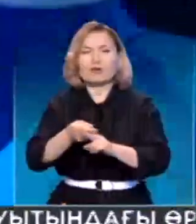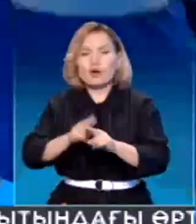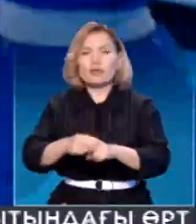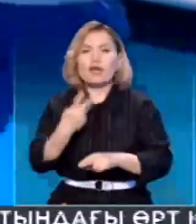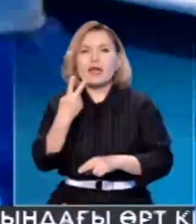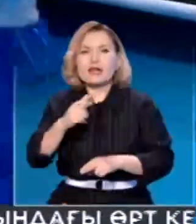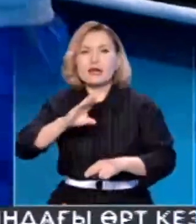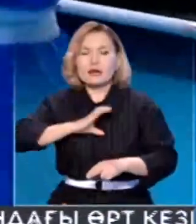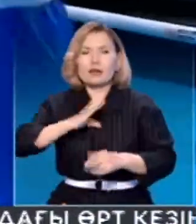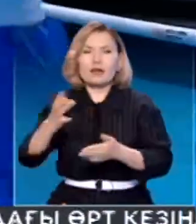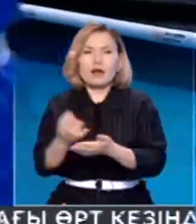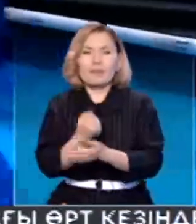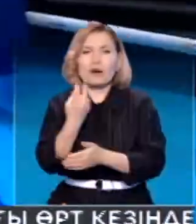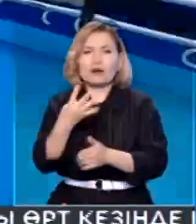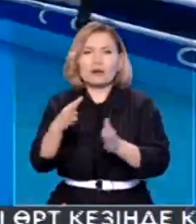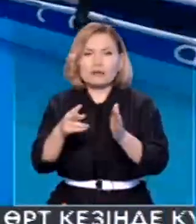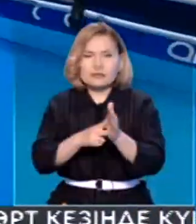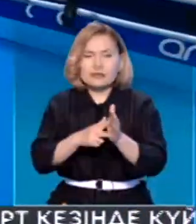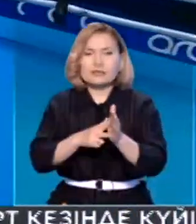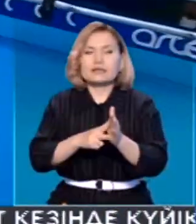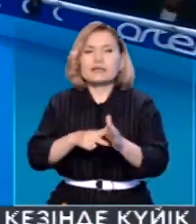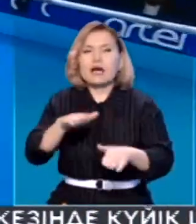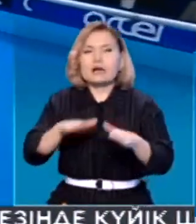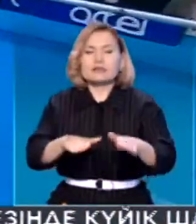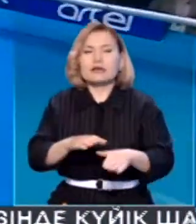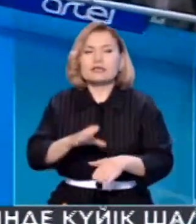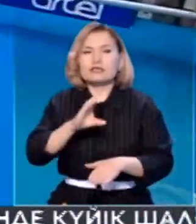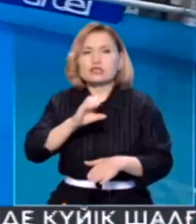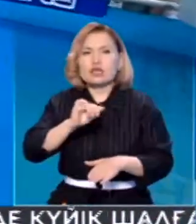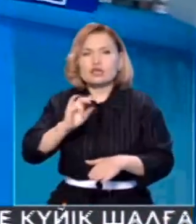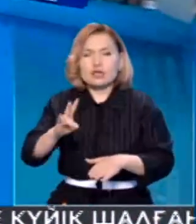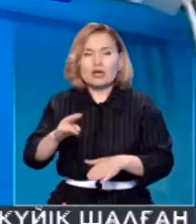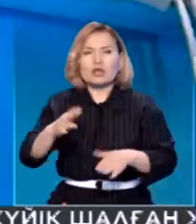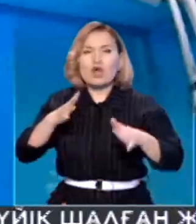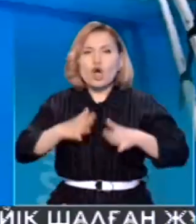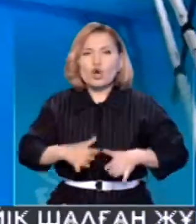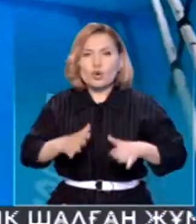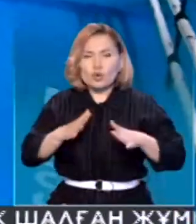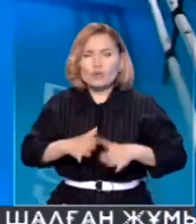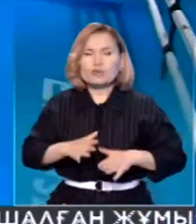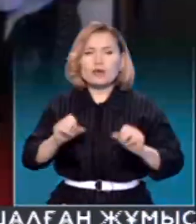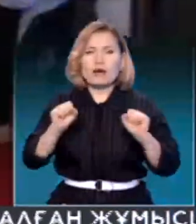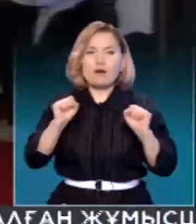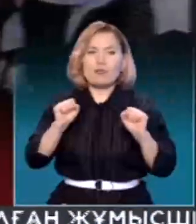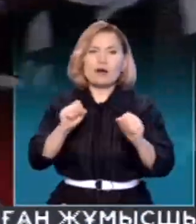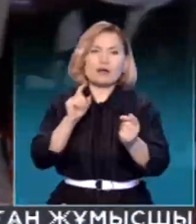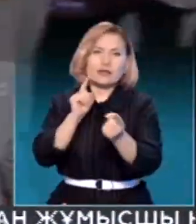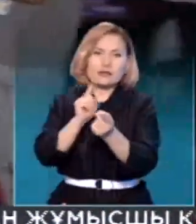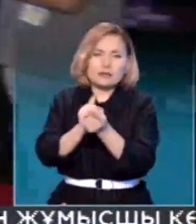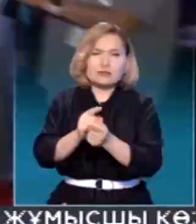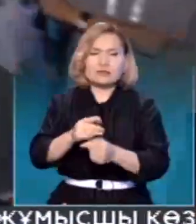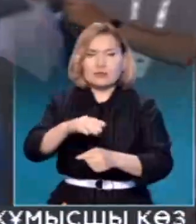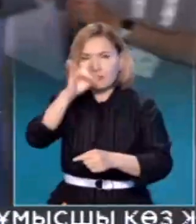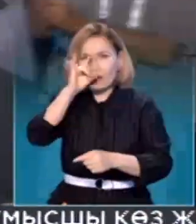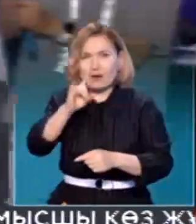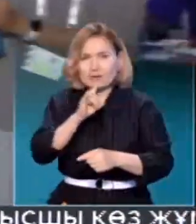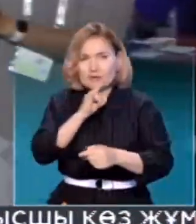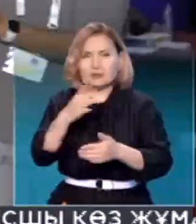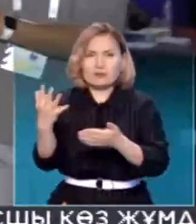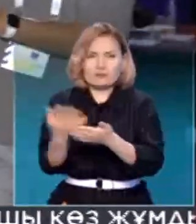жүлде түсті. 48 келі салмақтағы Санжар Ташкенбай Грузия өкілі Сахил Аллах Вердовидан басым түсіп алтын алды.